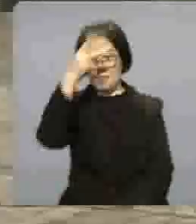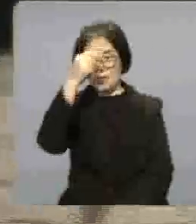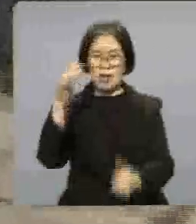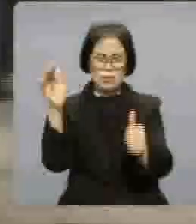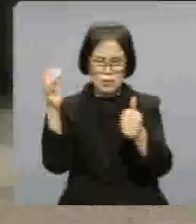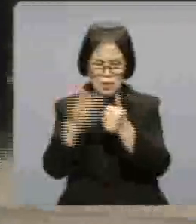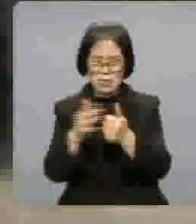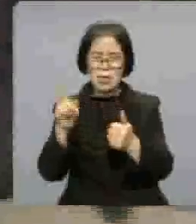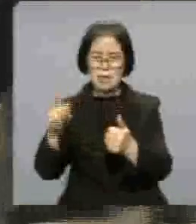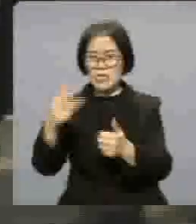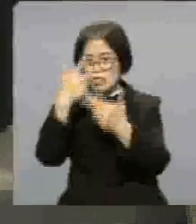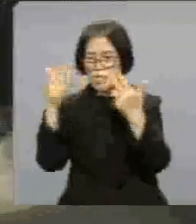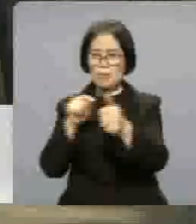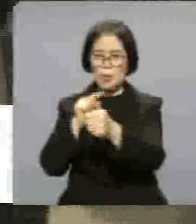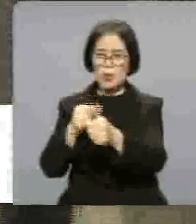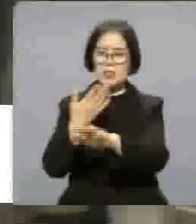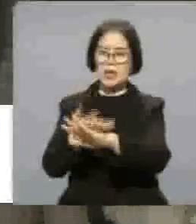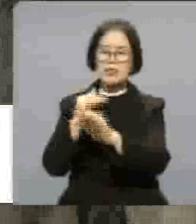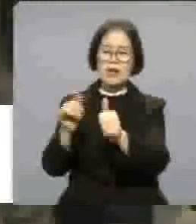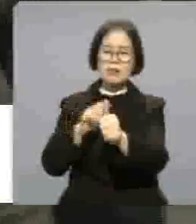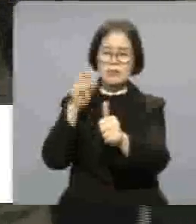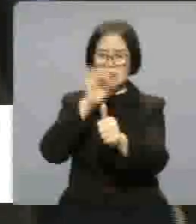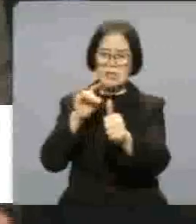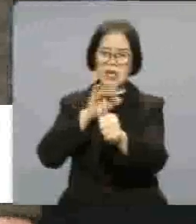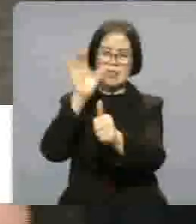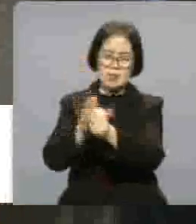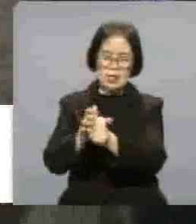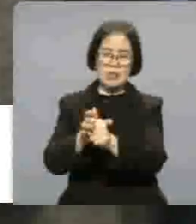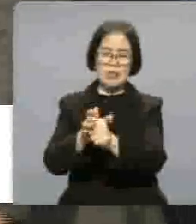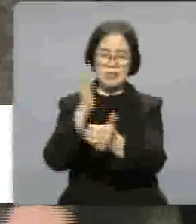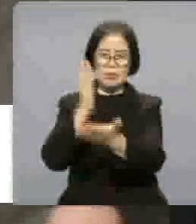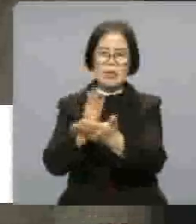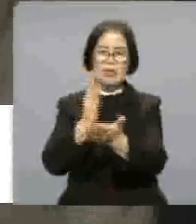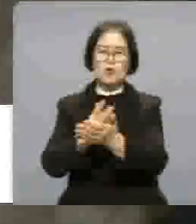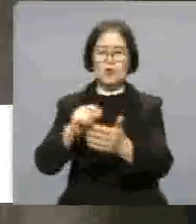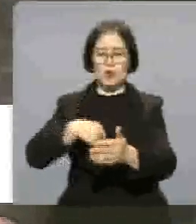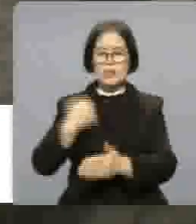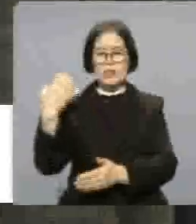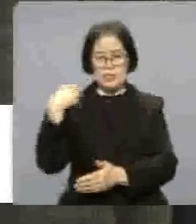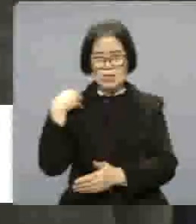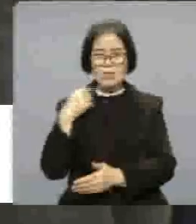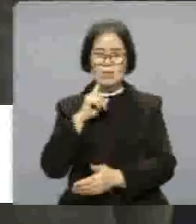이 대표를 향해서도 남 핑계 대지 말고 본인 책임부터 말하라고 비판했습니다.